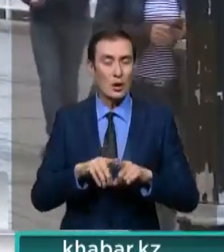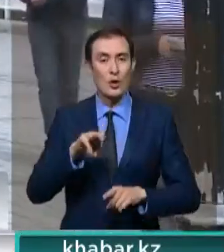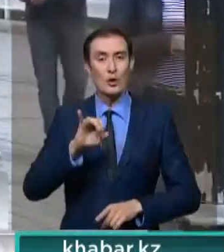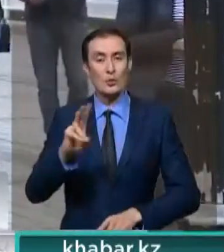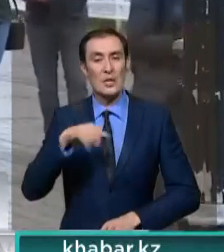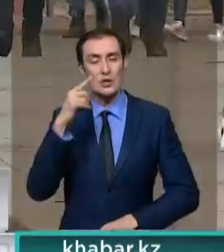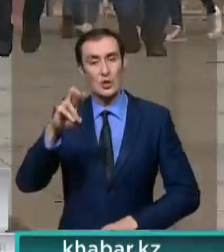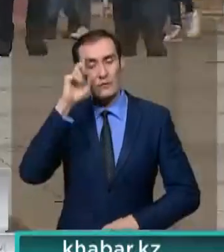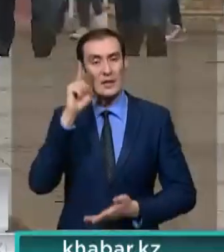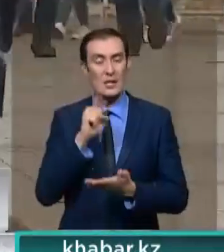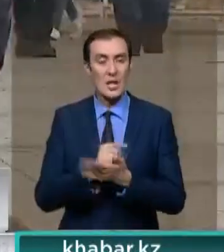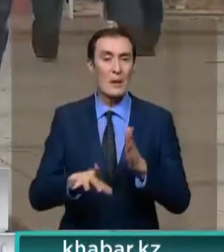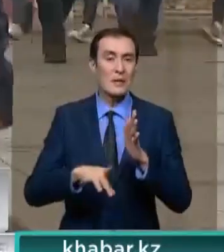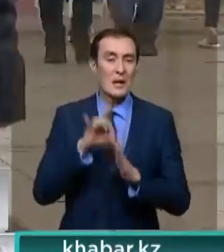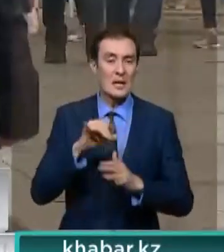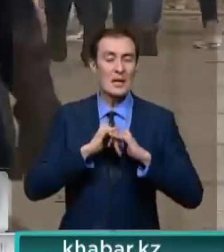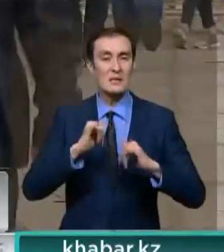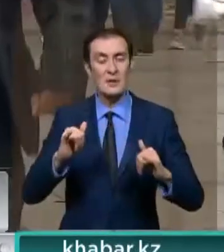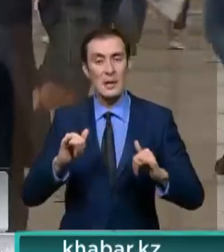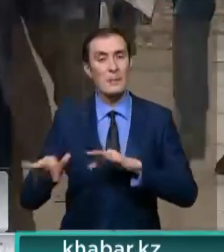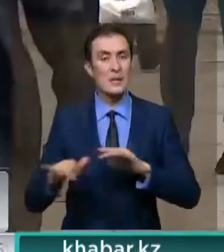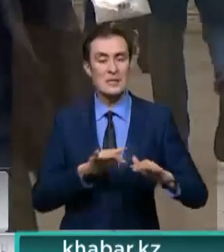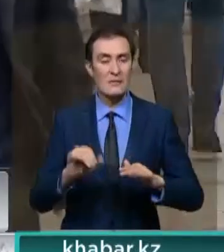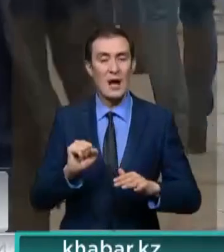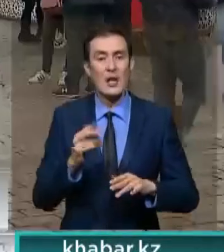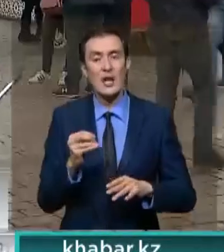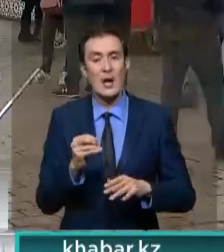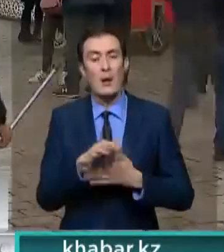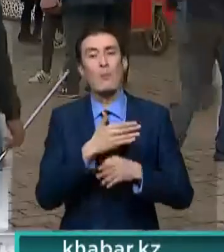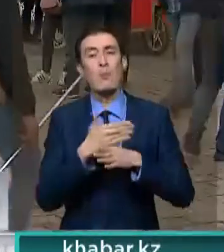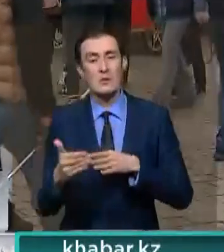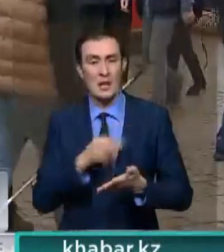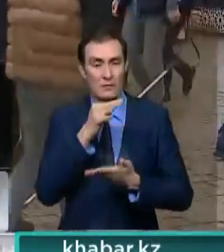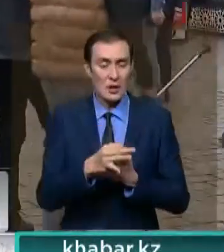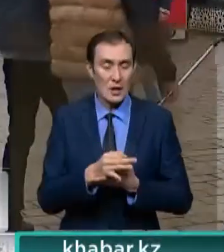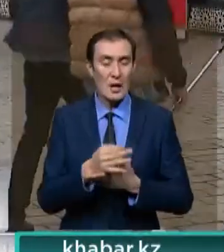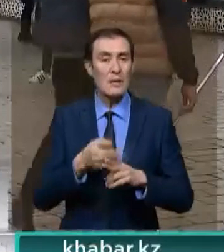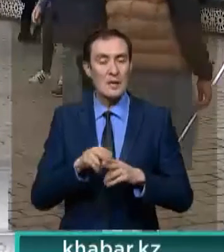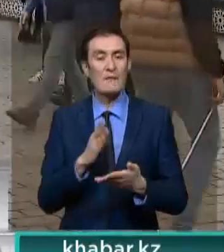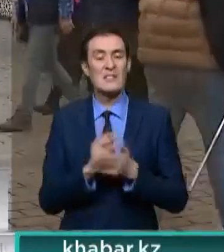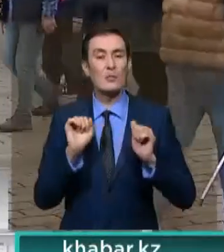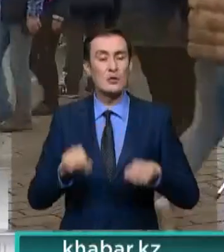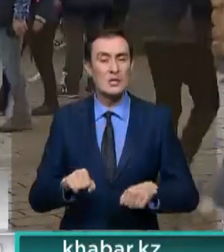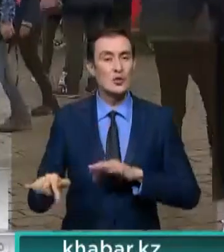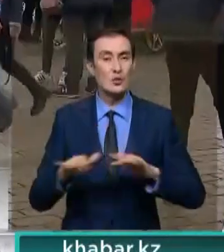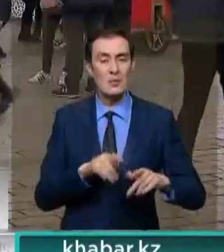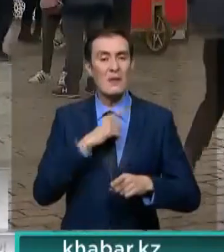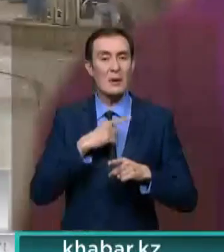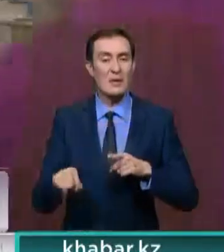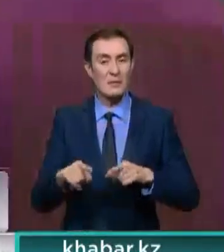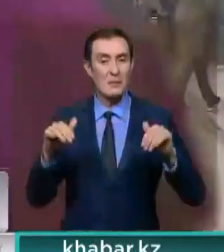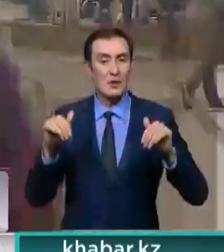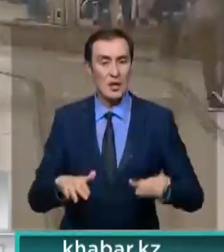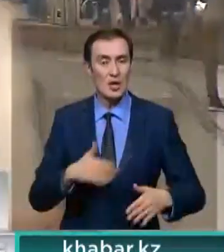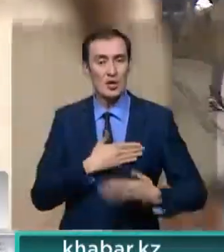тюркоязычные страны должны определять развитие процессов, а не реагировать на них, что возможно лишь при наличии инструментов оперативного